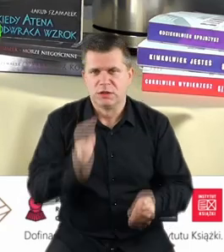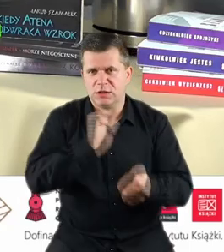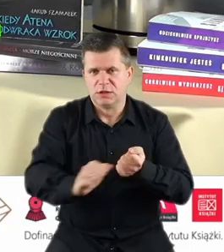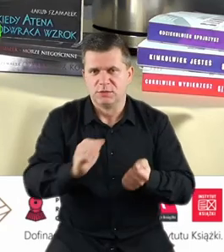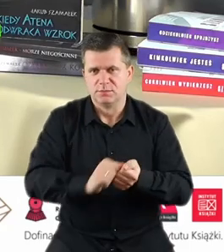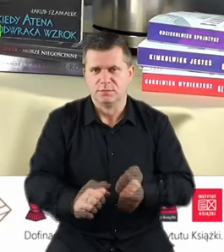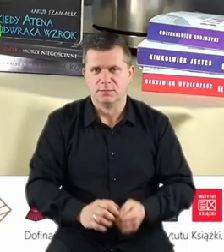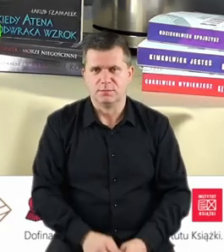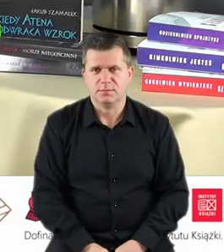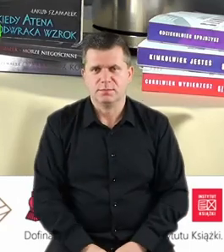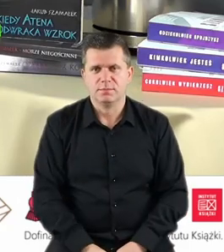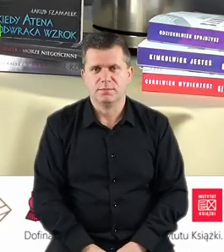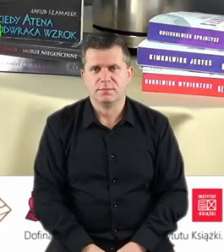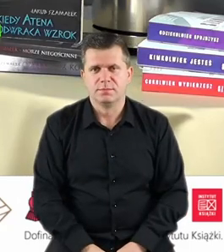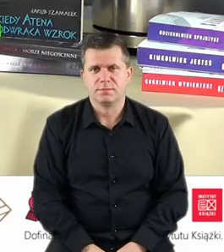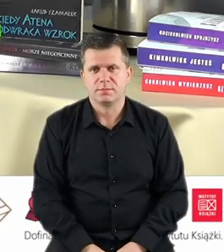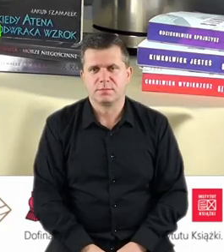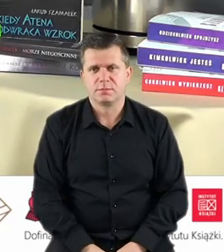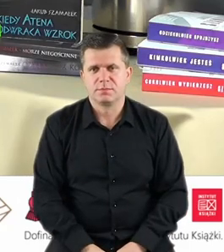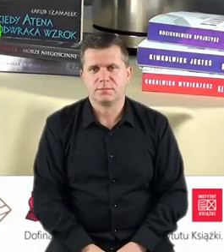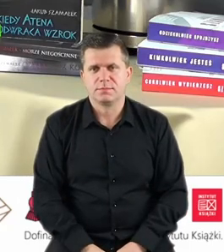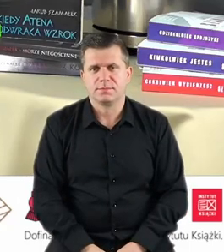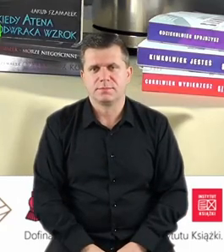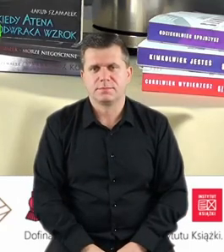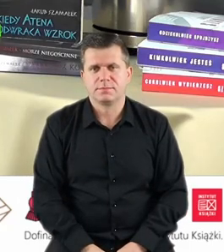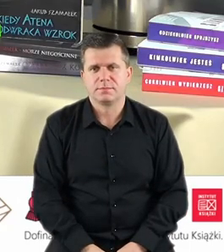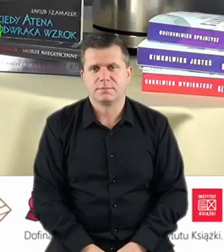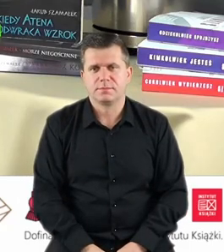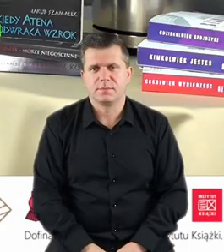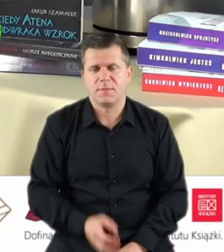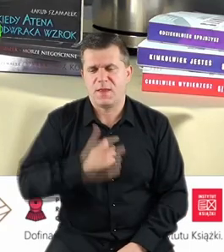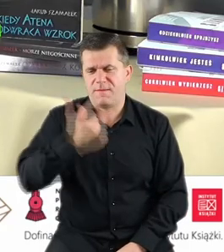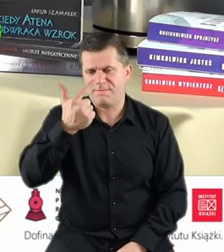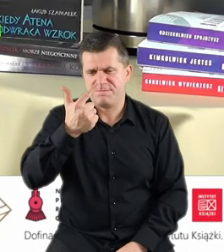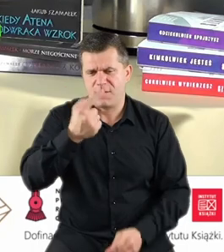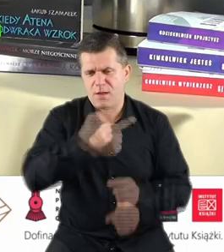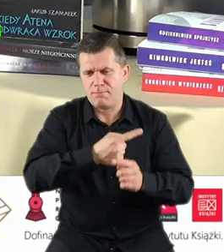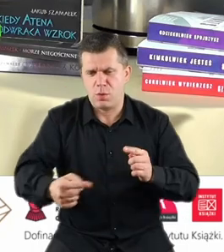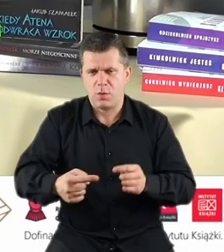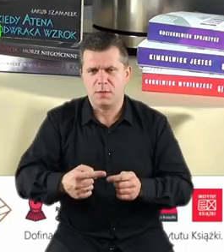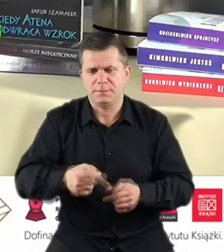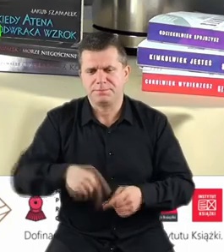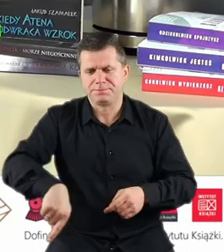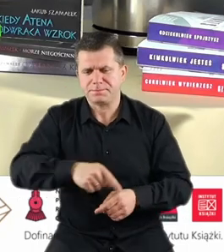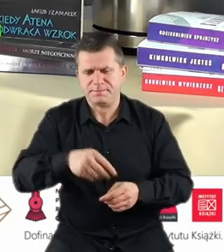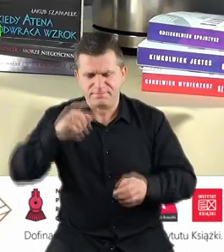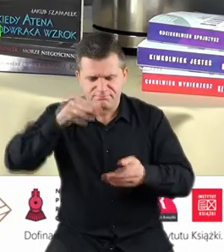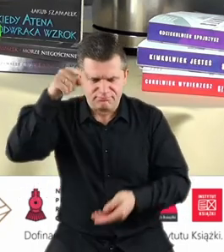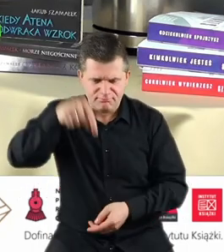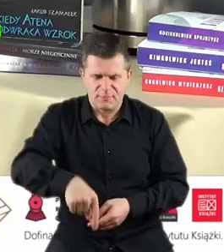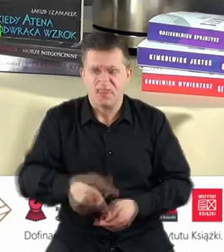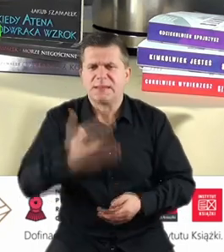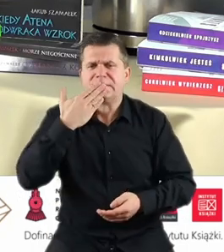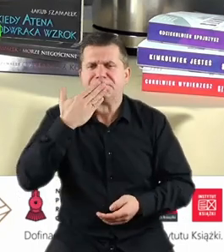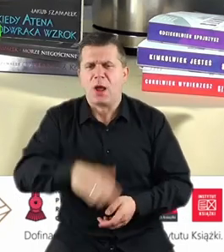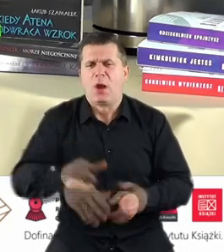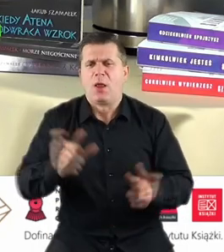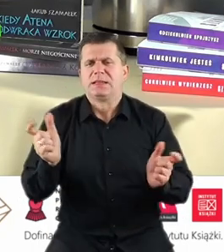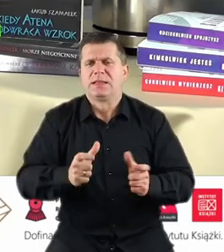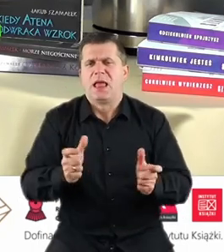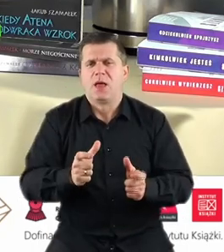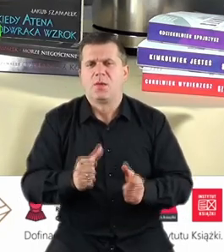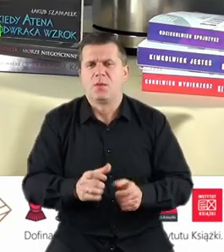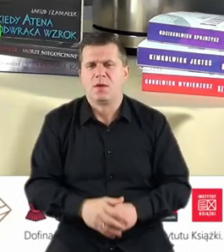zniszczony w trakcie najazdów różnych ludów, i była 2,5-metrowa warstwa spalonej cegły. No także tego się